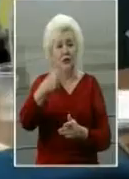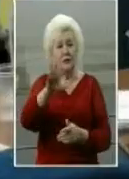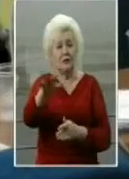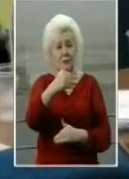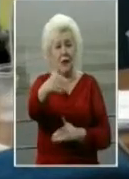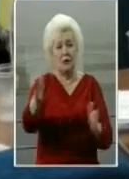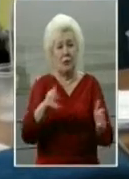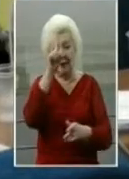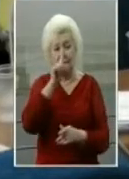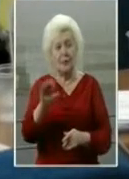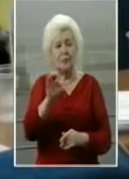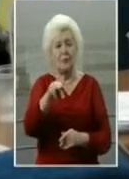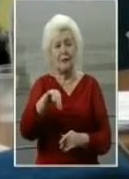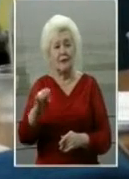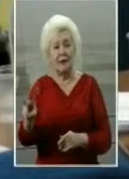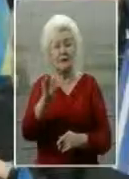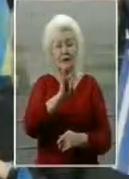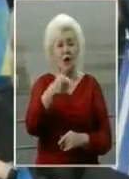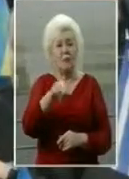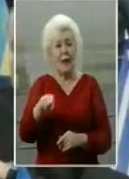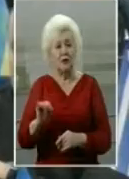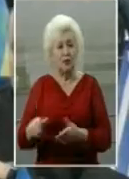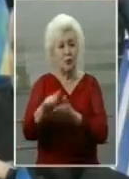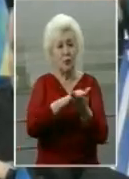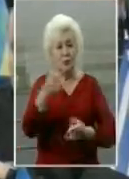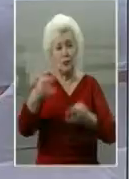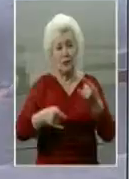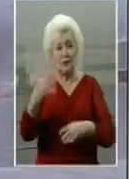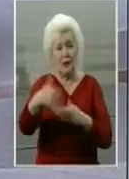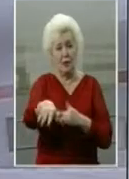місяць. Світлана Піцан, Ігор Печенко, Суспільне, Херсон.